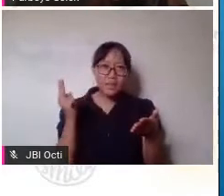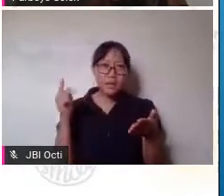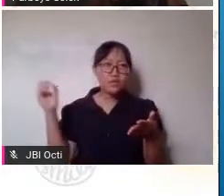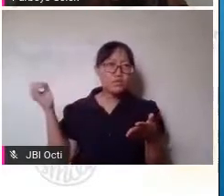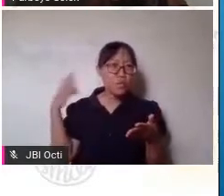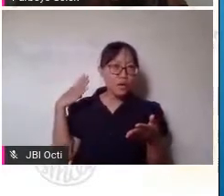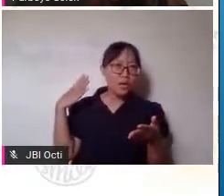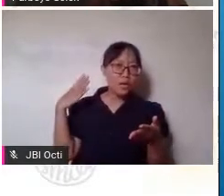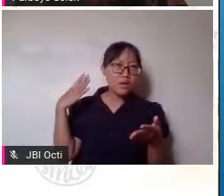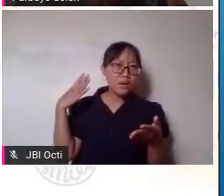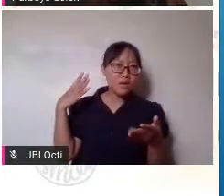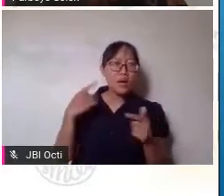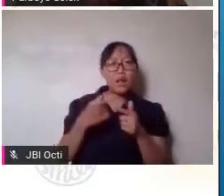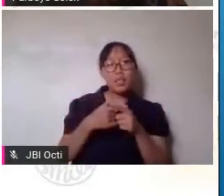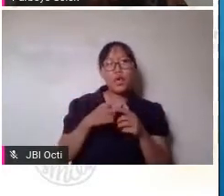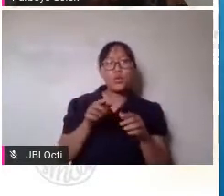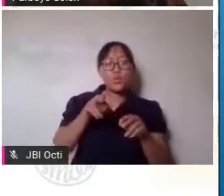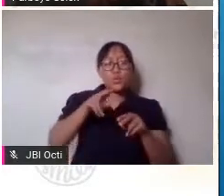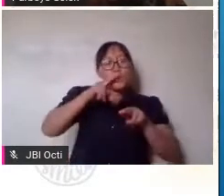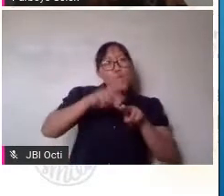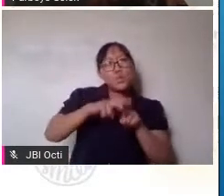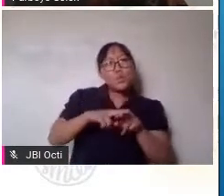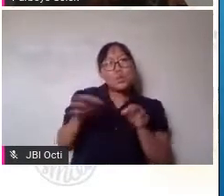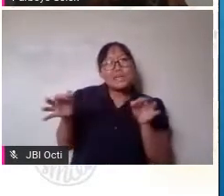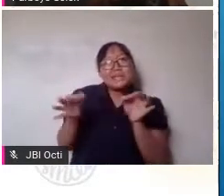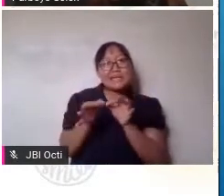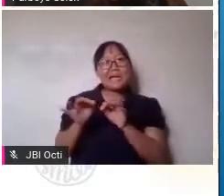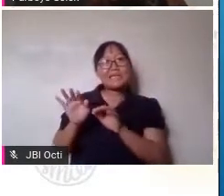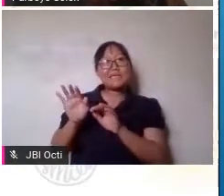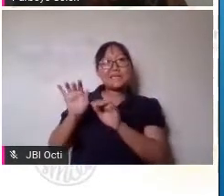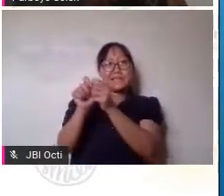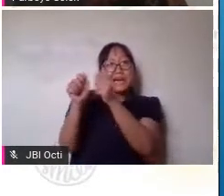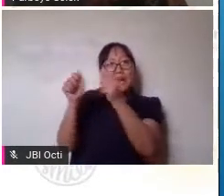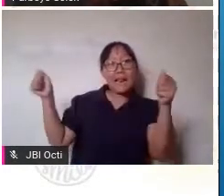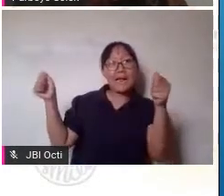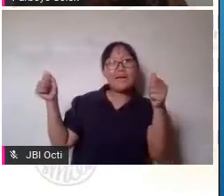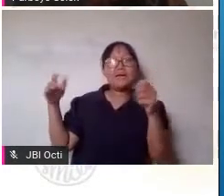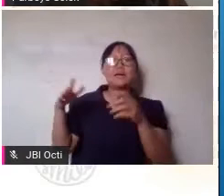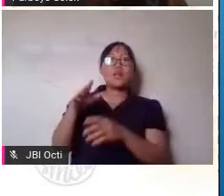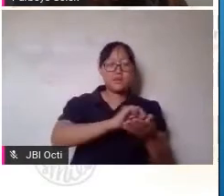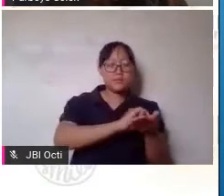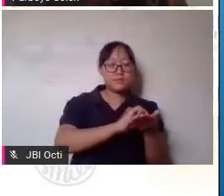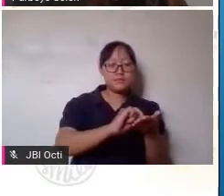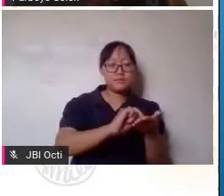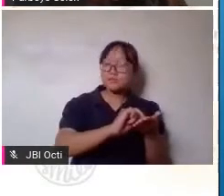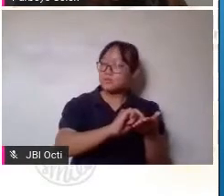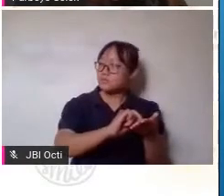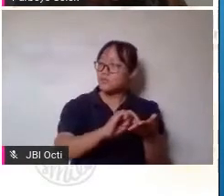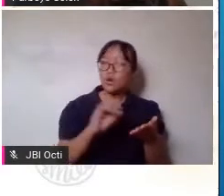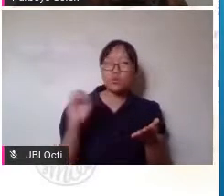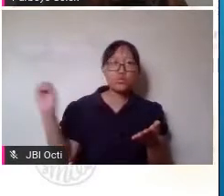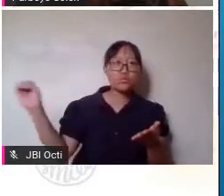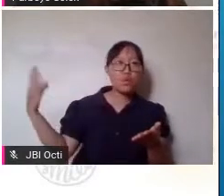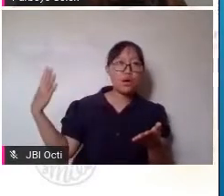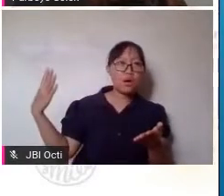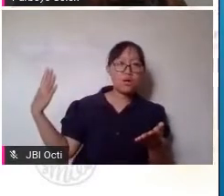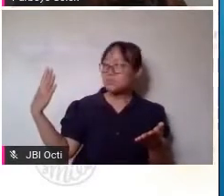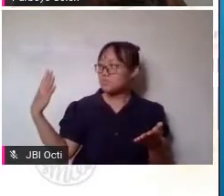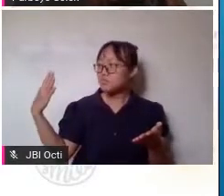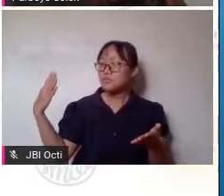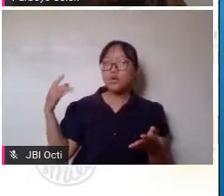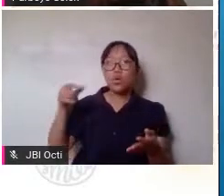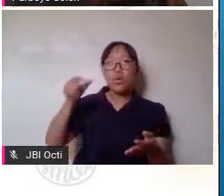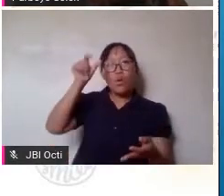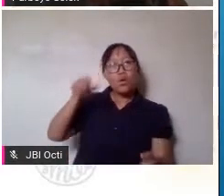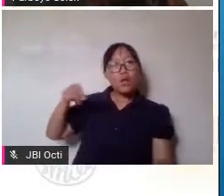ke jendela, ke pintu masuk, ya, baru ada suara yang kemudian sepertinya lewat di